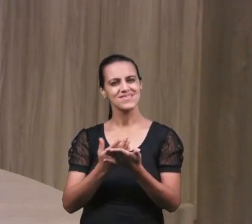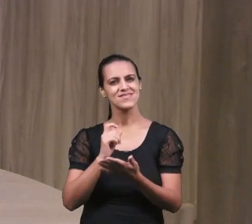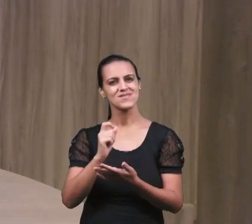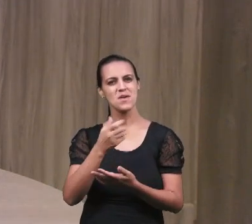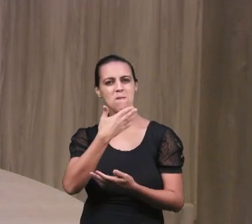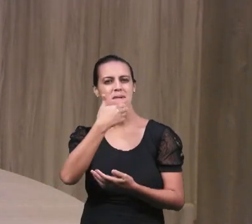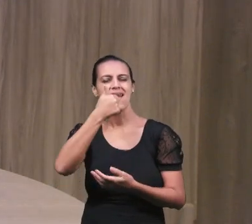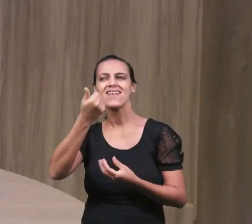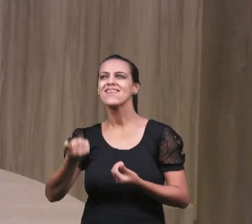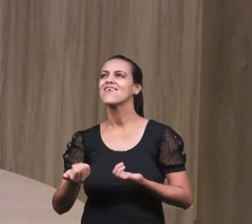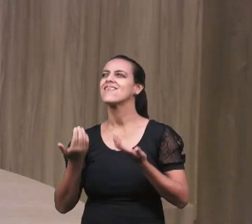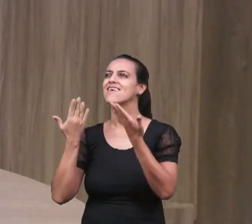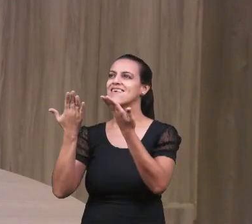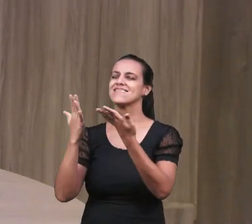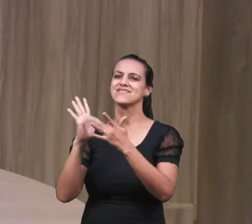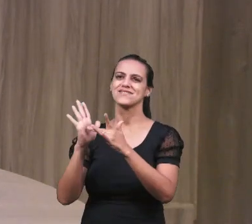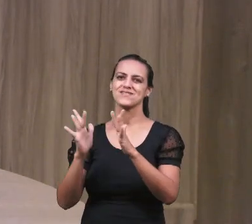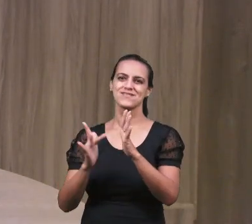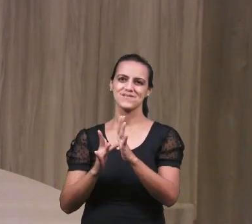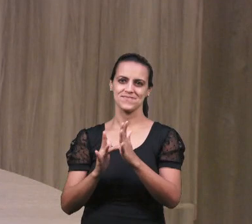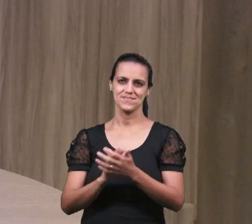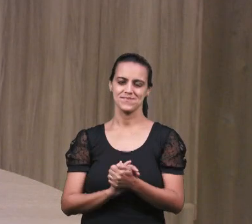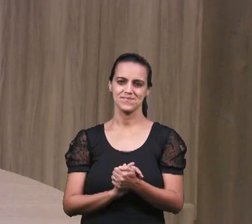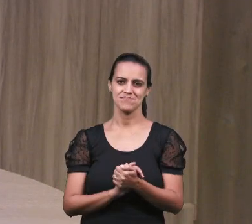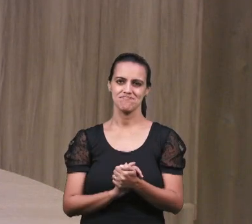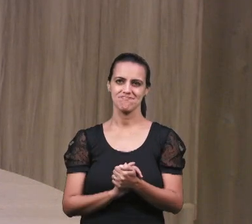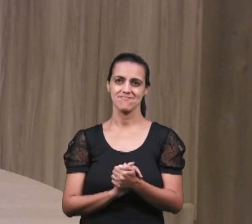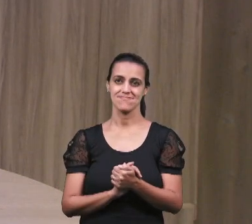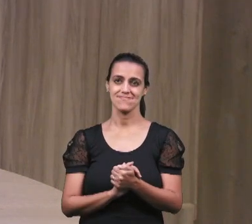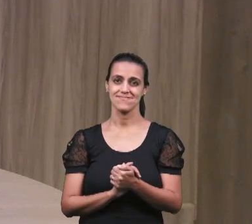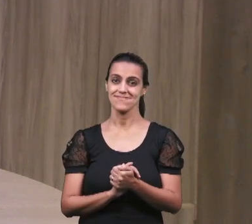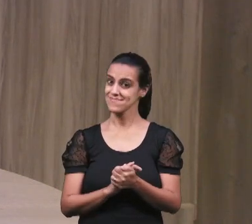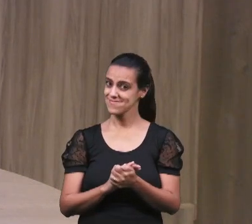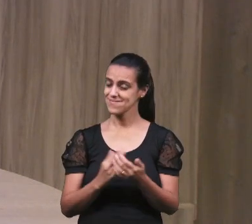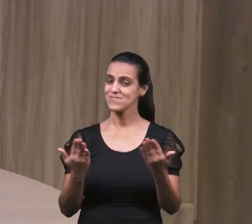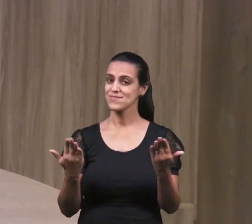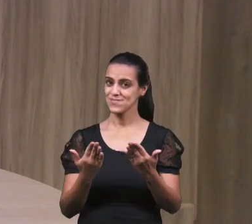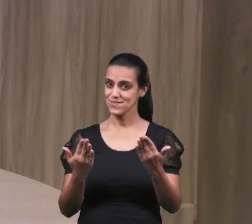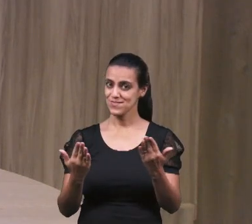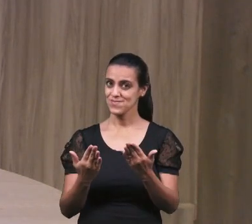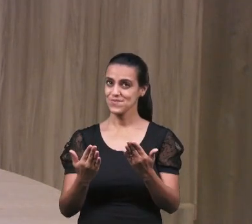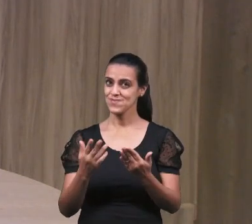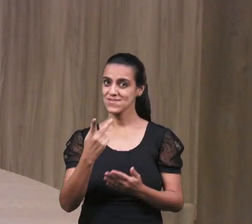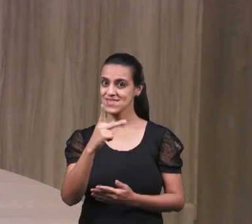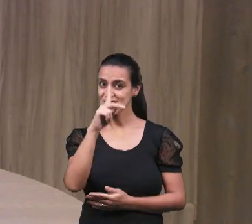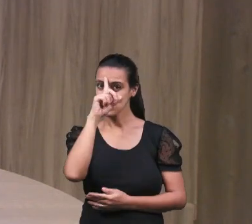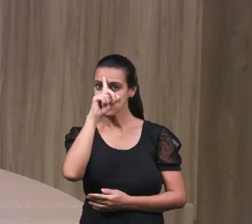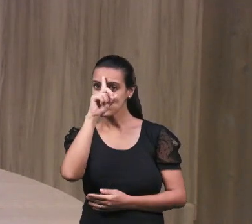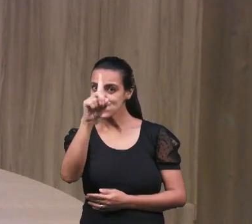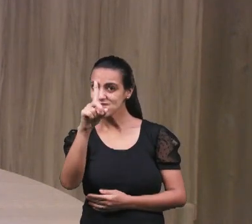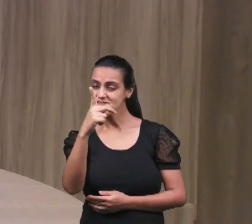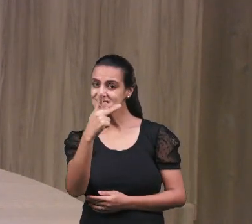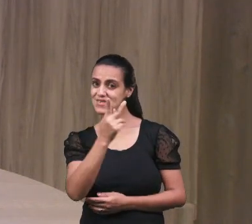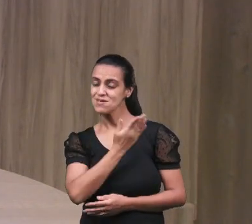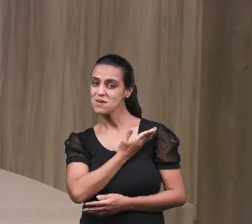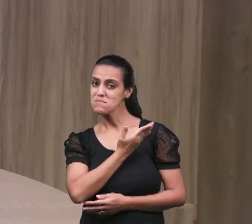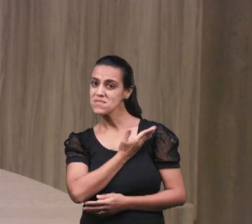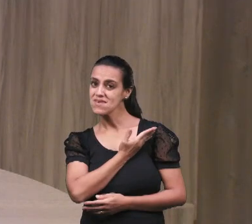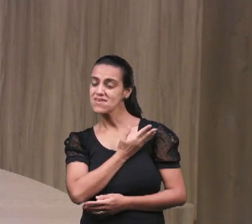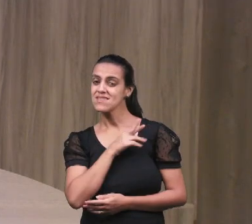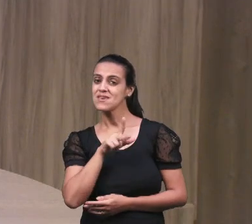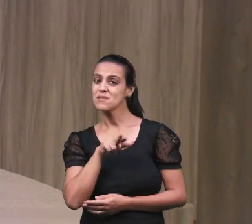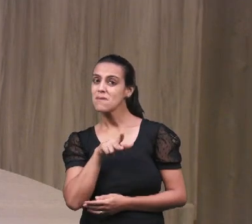notre meilleur au Seigneur Jésus. Et est-ce qu'aujourd'hui c'est votre jour, ou de votre frère, de votre